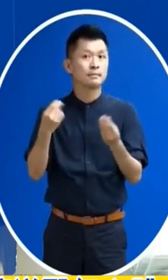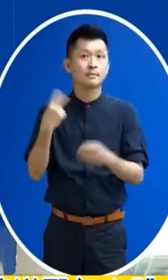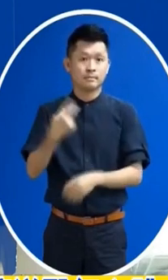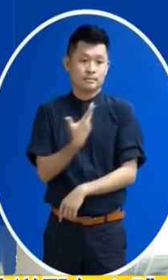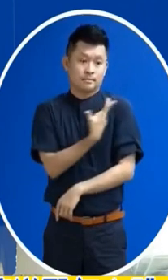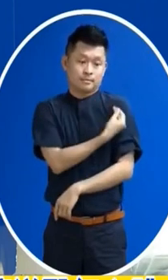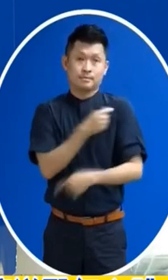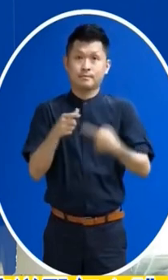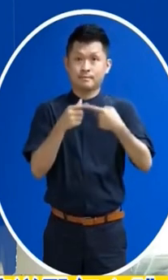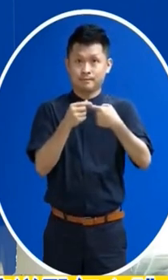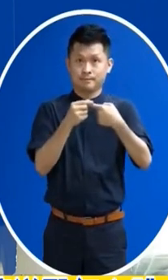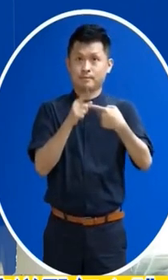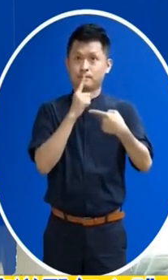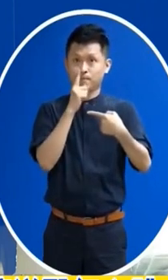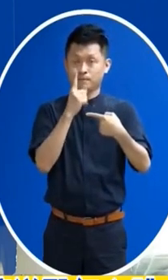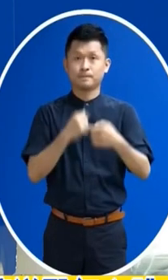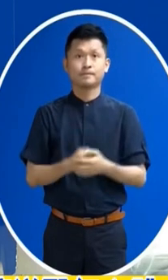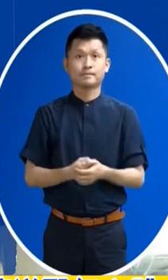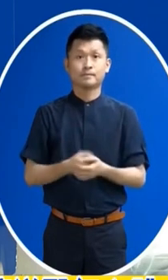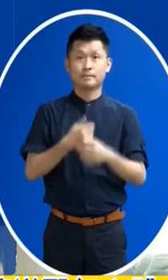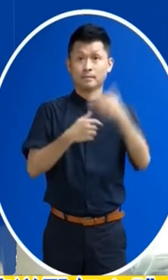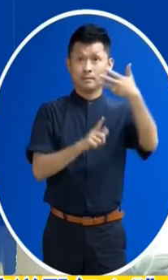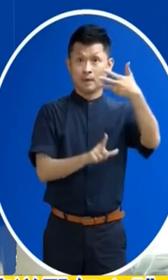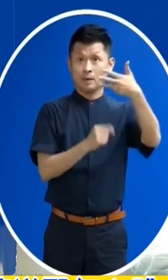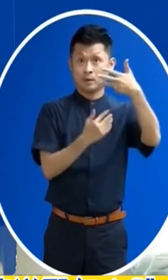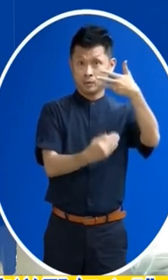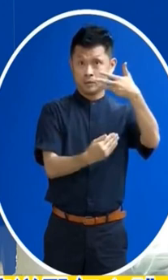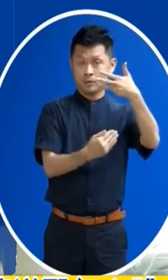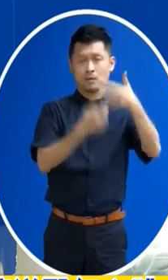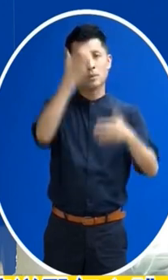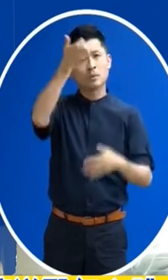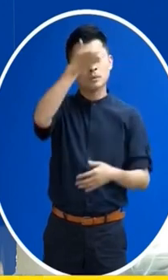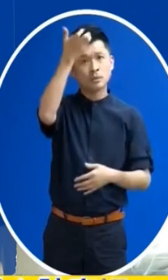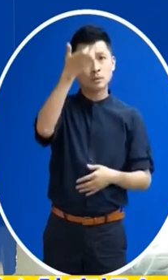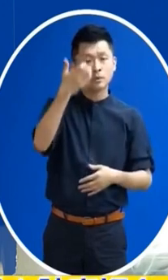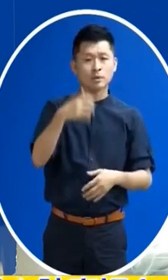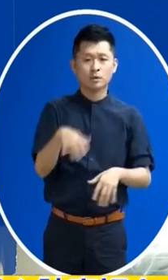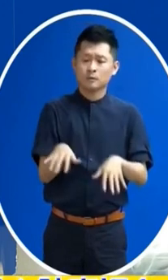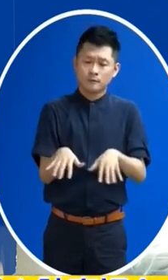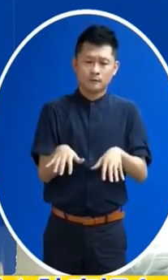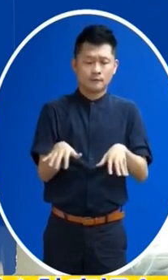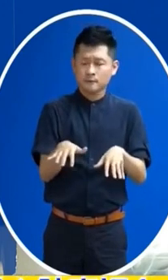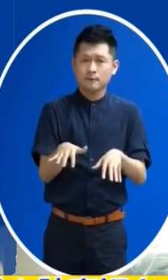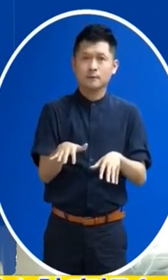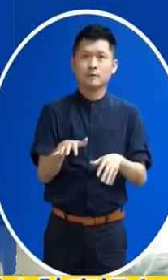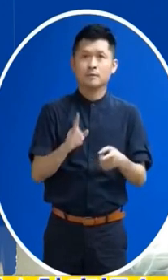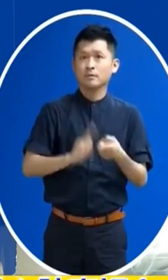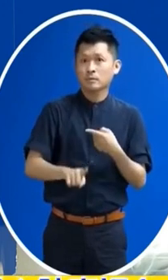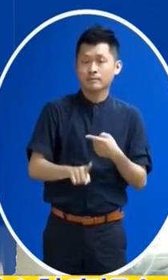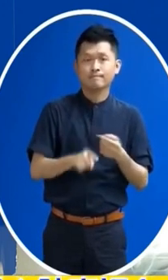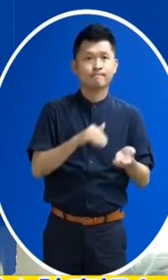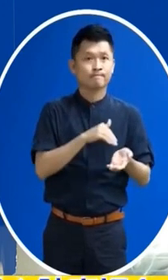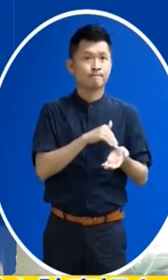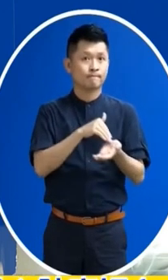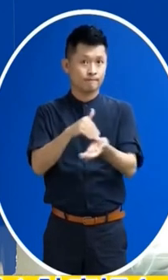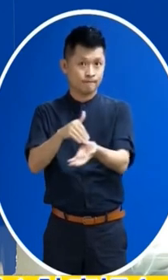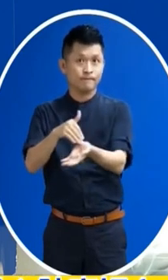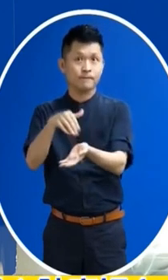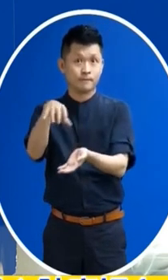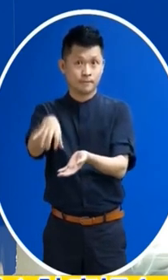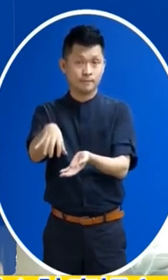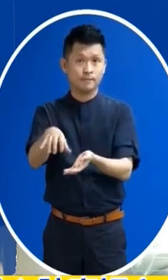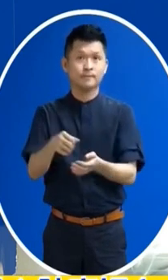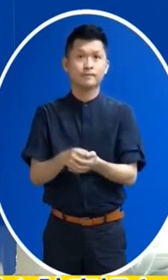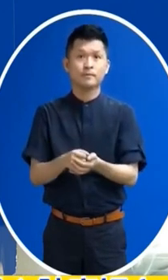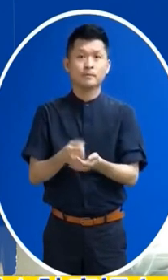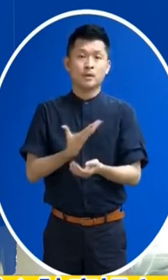种过1剂的疫苗，他是在8月9号的时候因为发烧跟抽搐的关系，那送医拨到医院的时候就